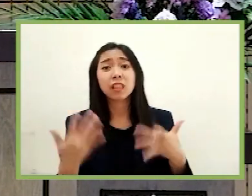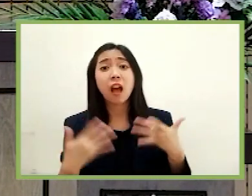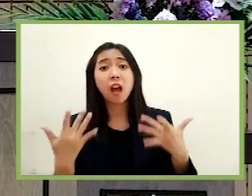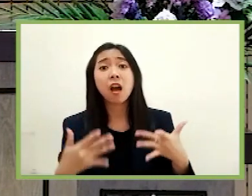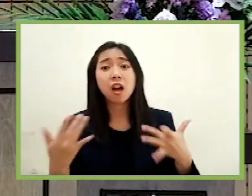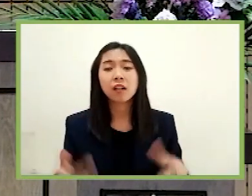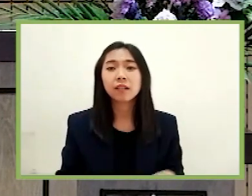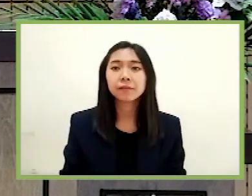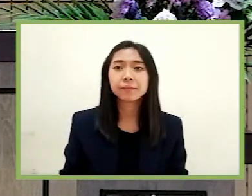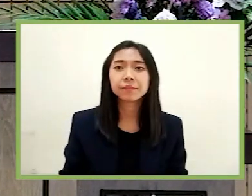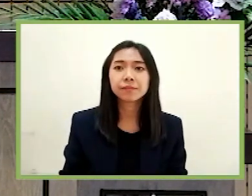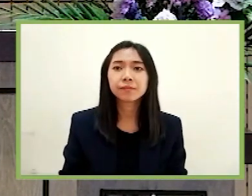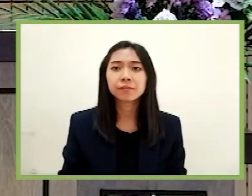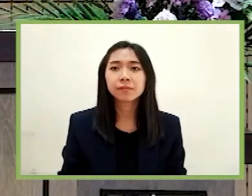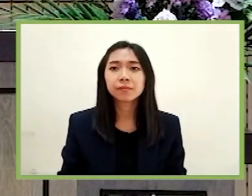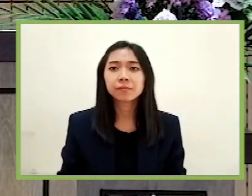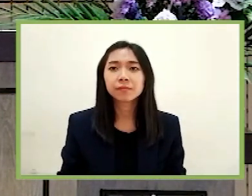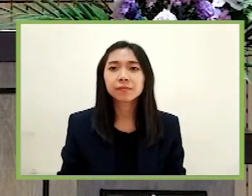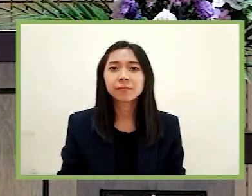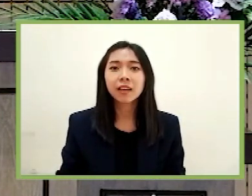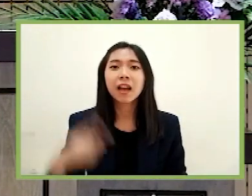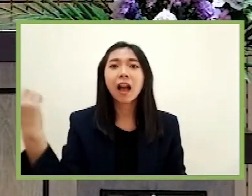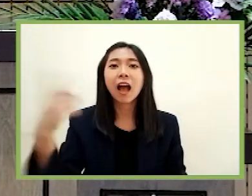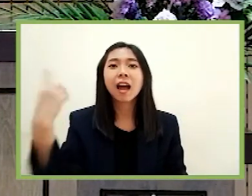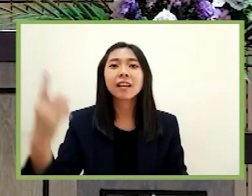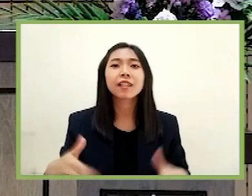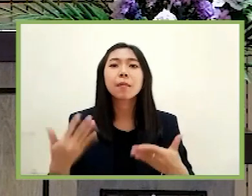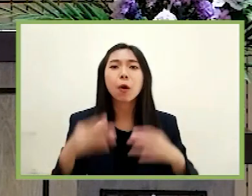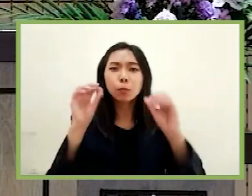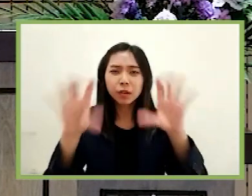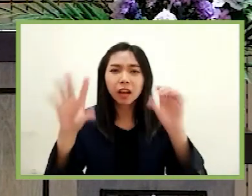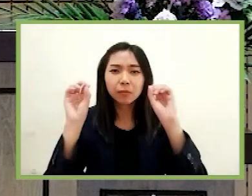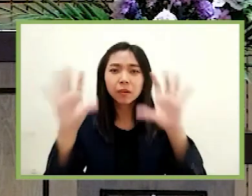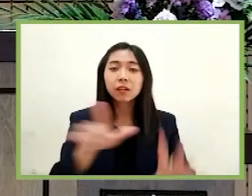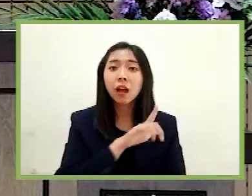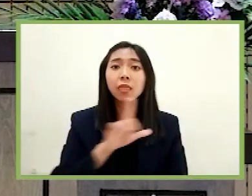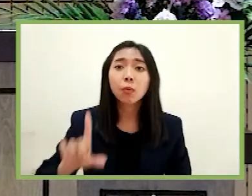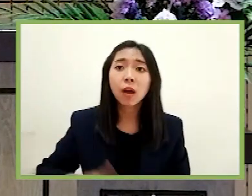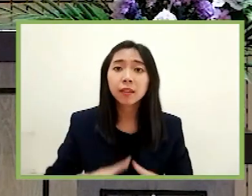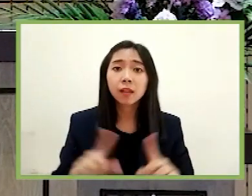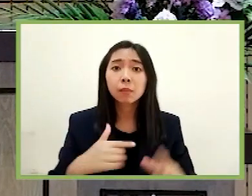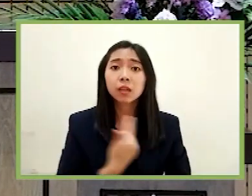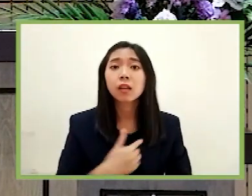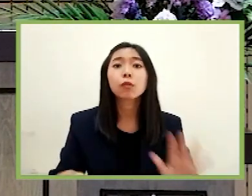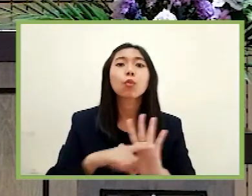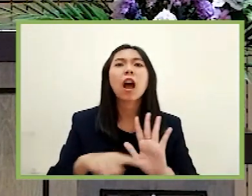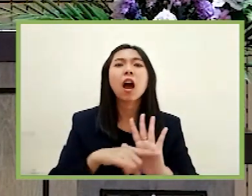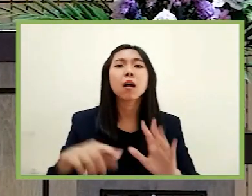kita itu datang menghampiri kita tetapi kita kurang berjuang